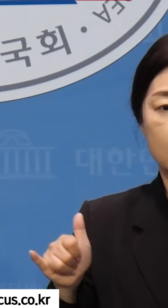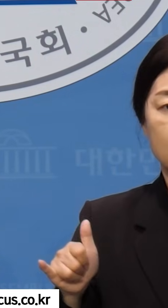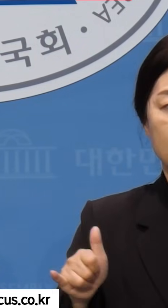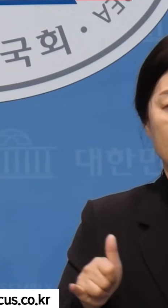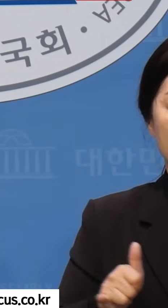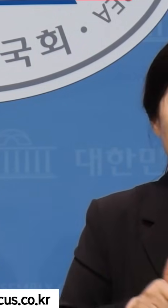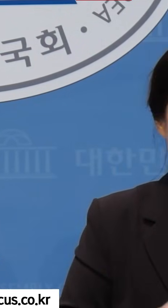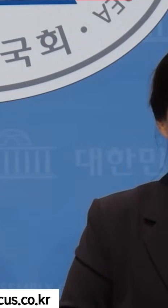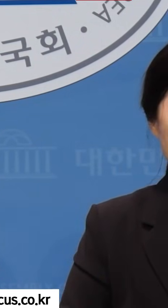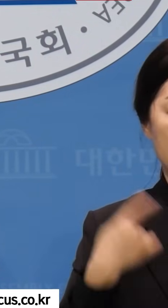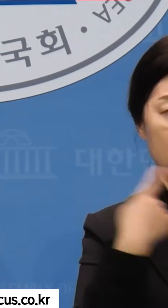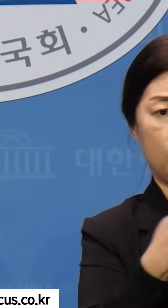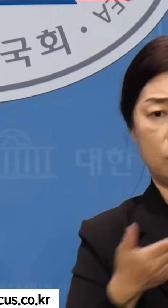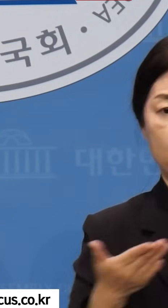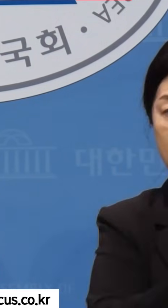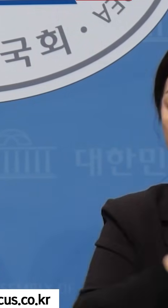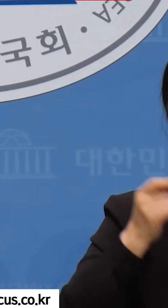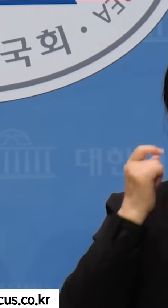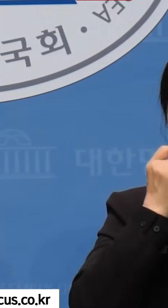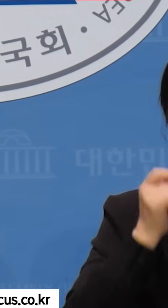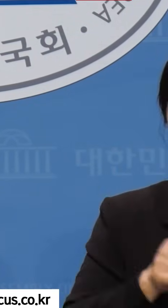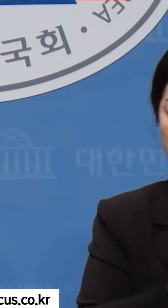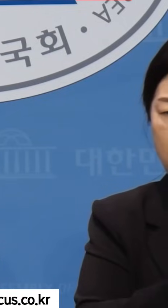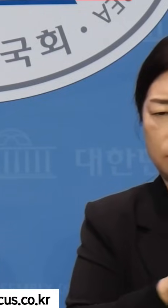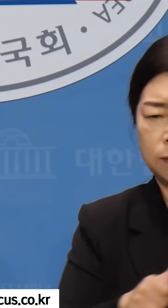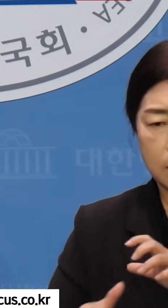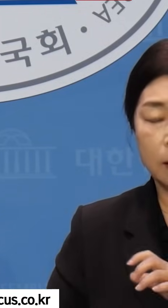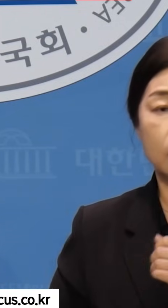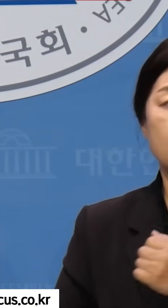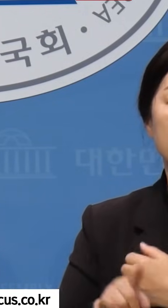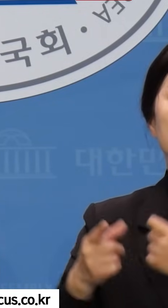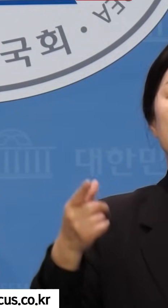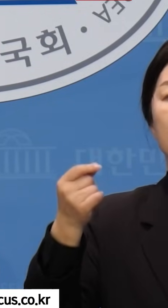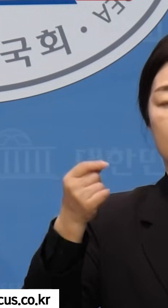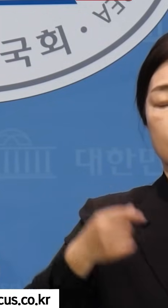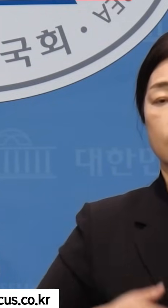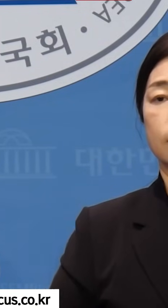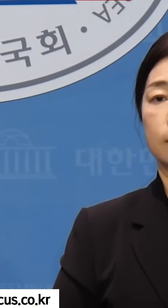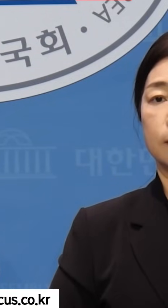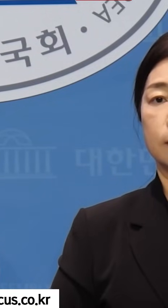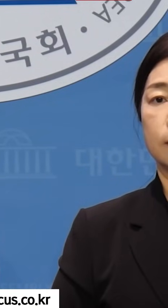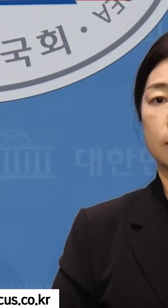자체를 비판하지도 못하게 옥죄려는 시도가 아닐 수 없다.